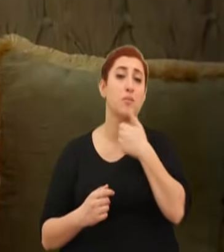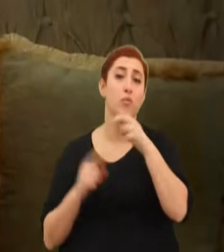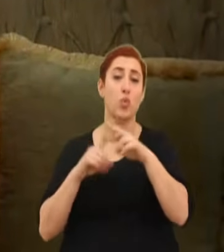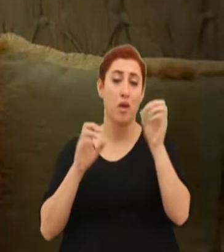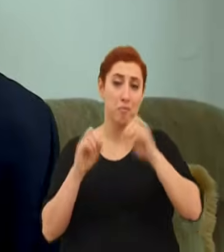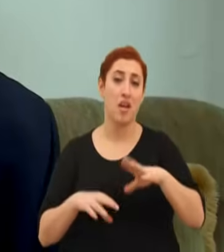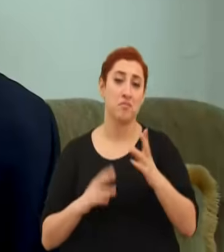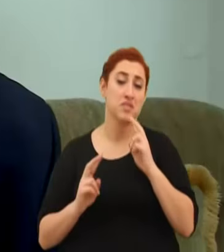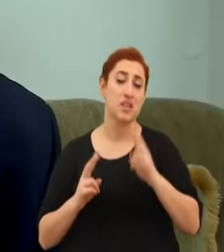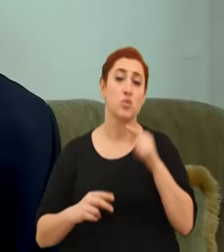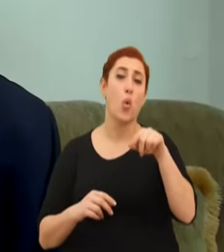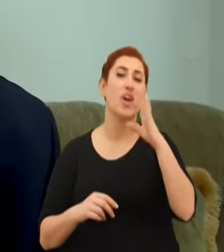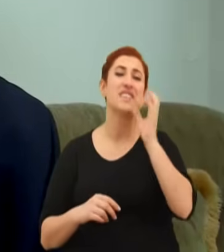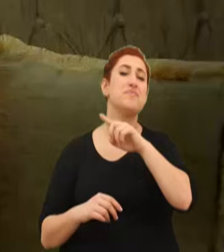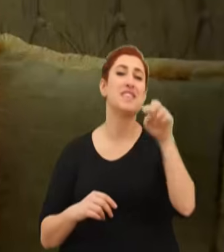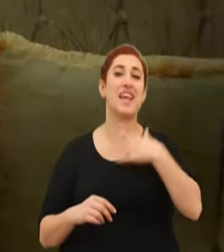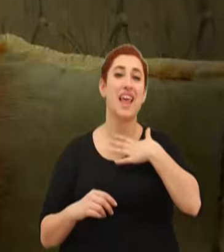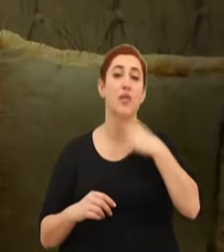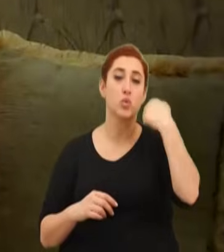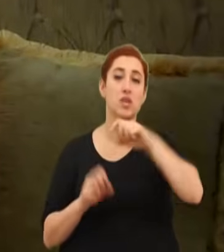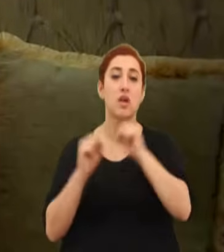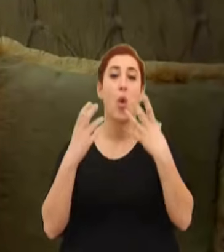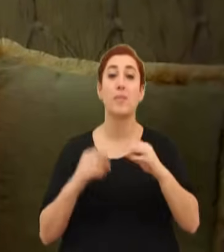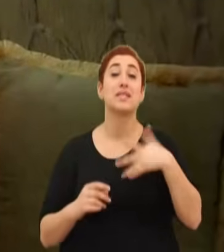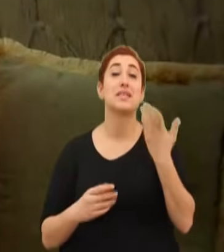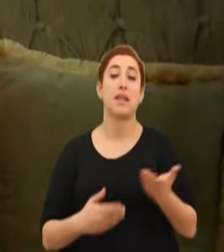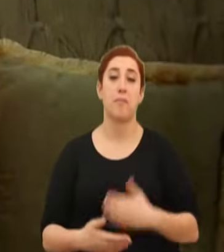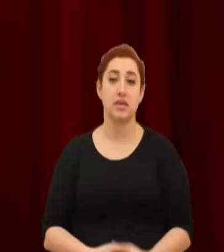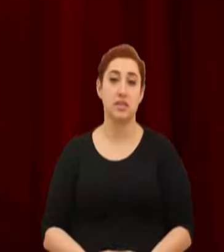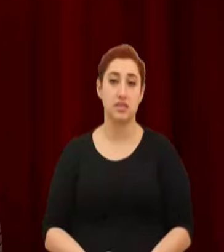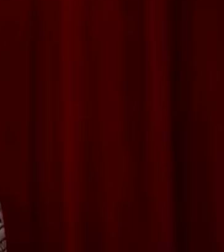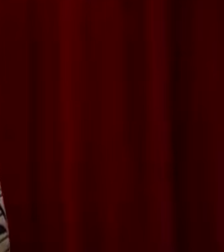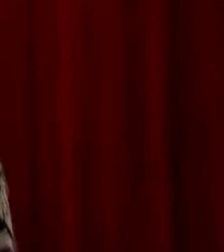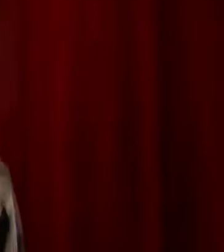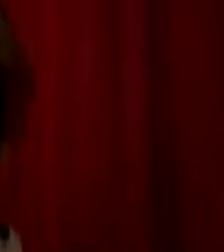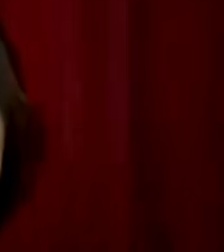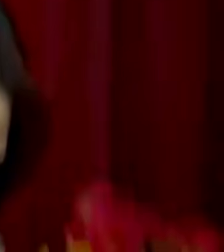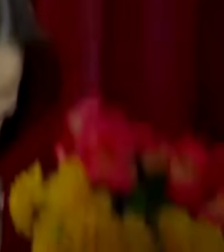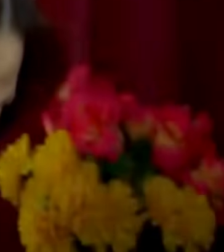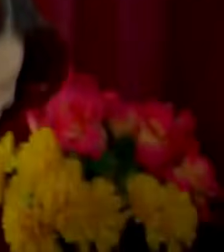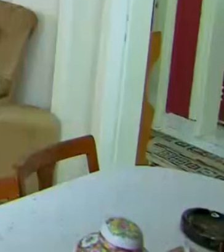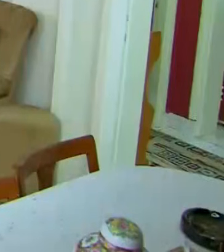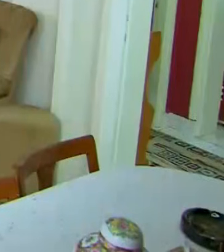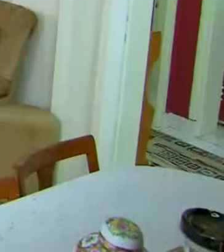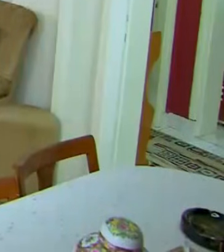baba? Nurhan bırakmıştır. Çünkü o kimsenin kendi yüzünden zarar görmesini istemez.